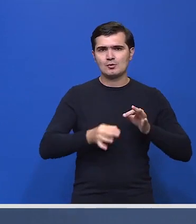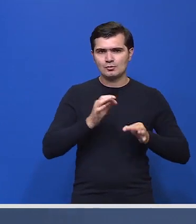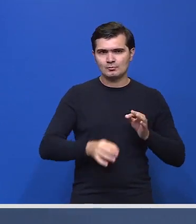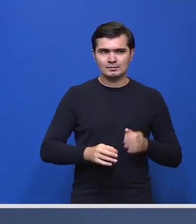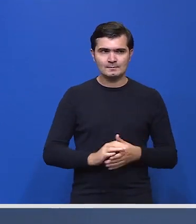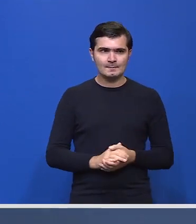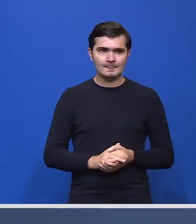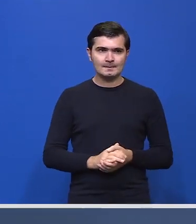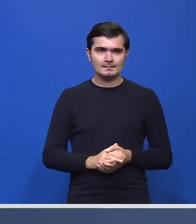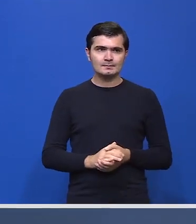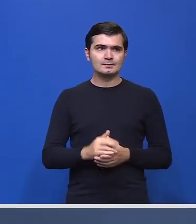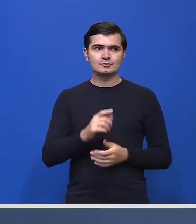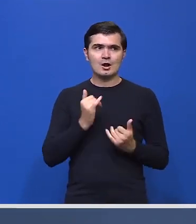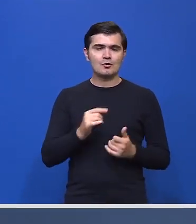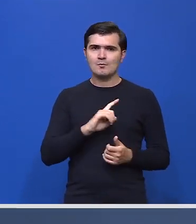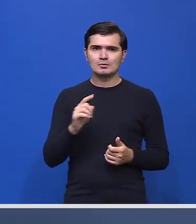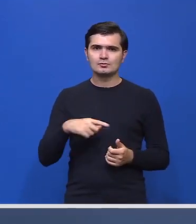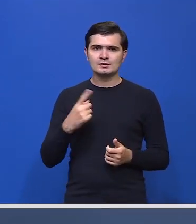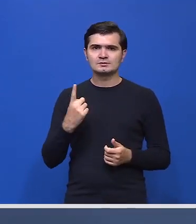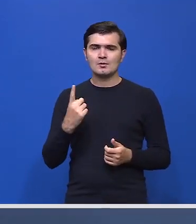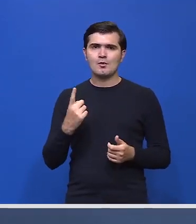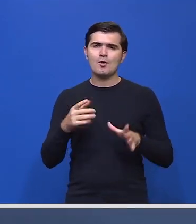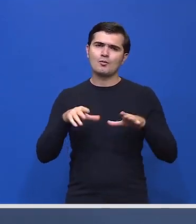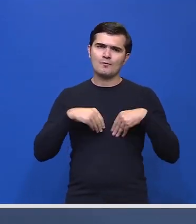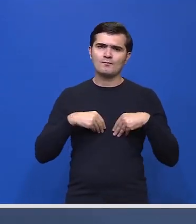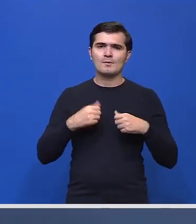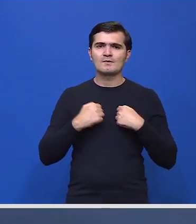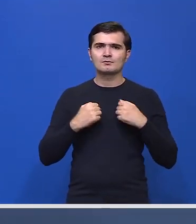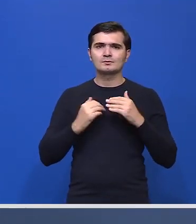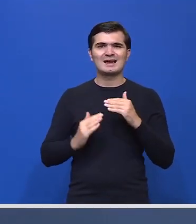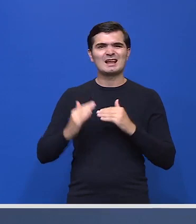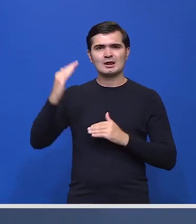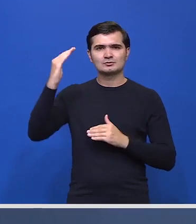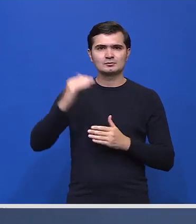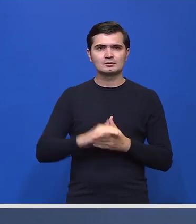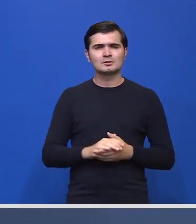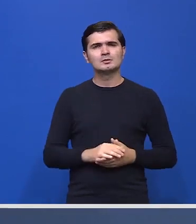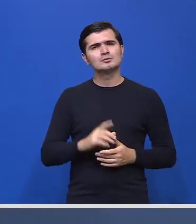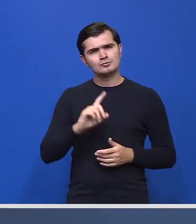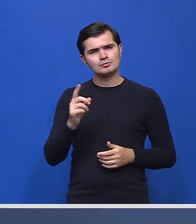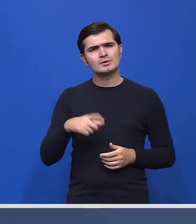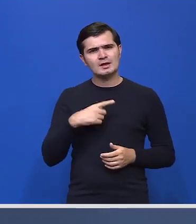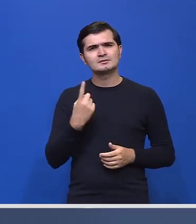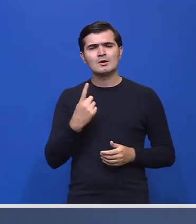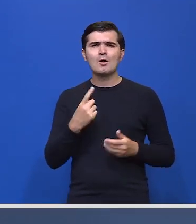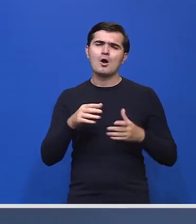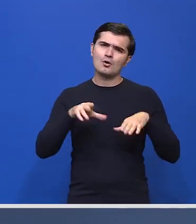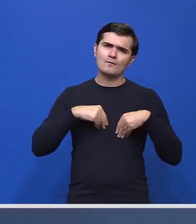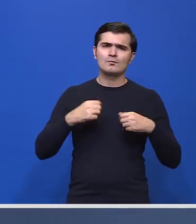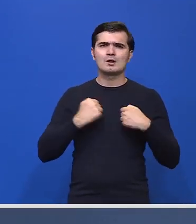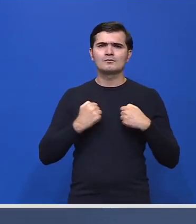din ce spuneți că nu avem în momentul de față o conformare voluntară crescută. Este o conformare voluntară care ne duce